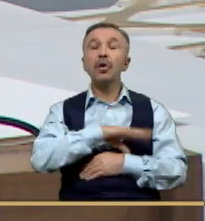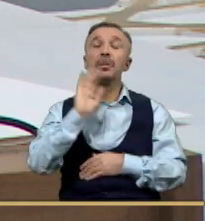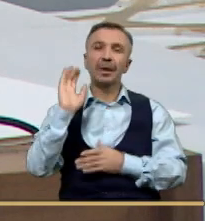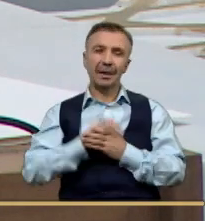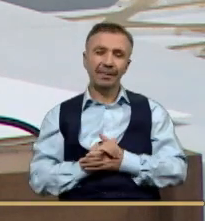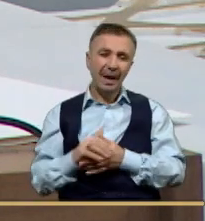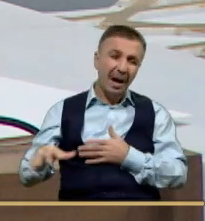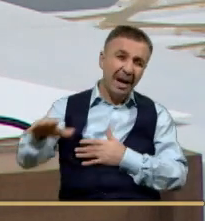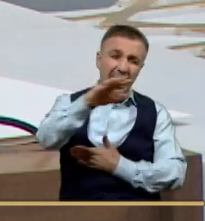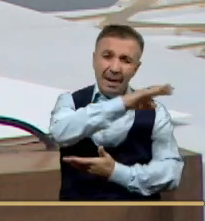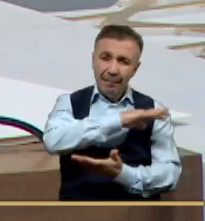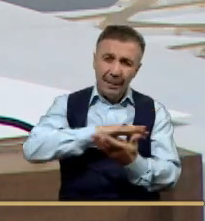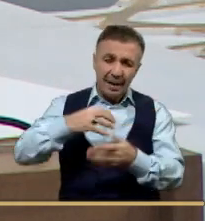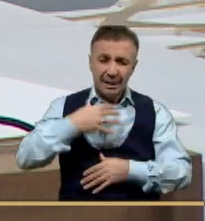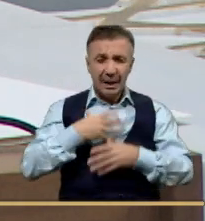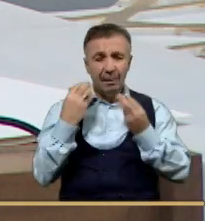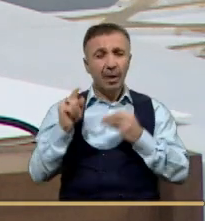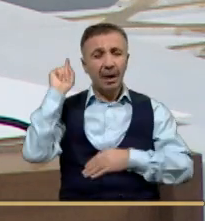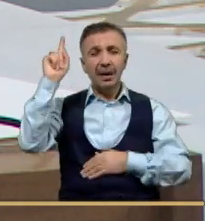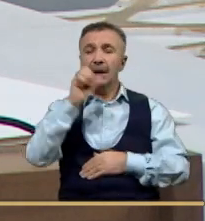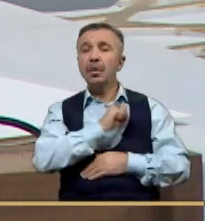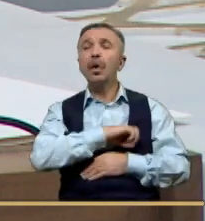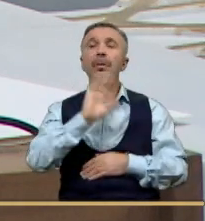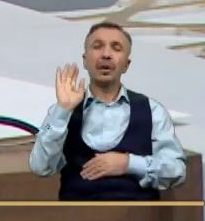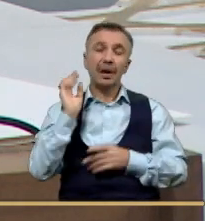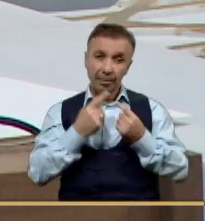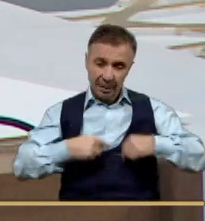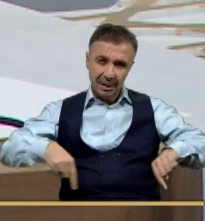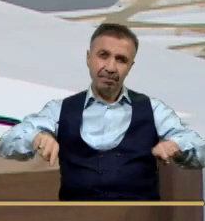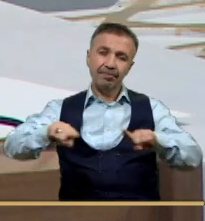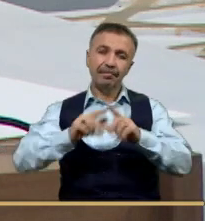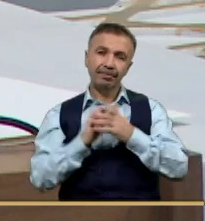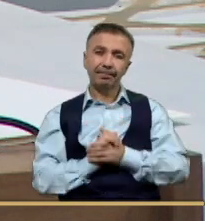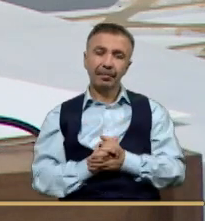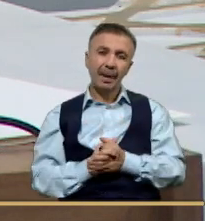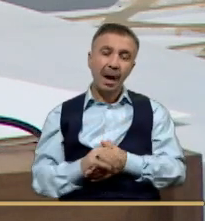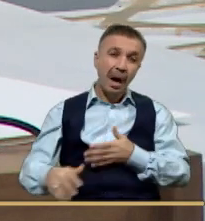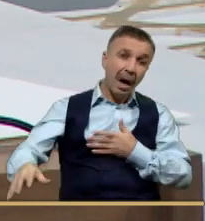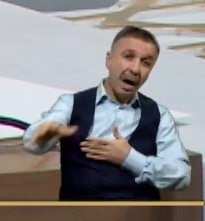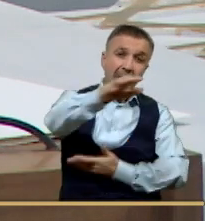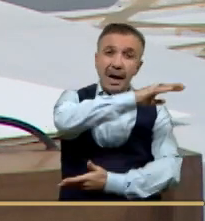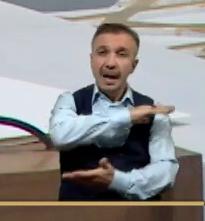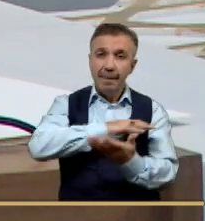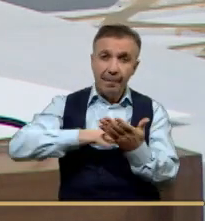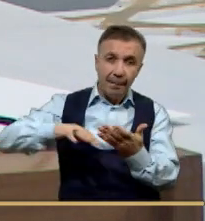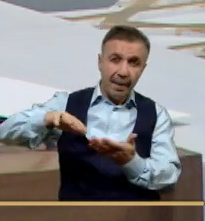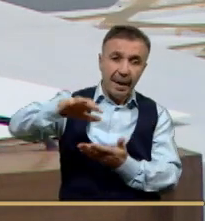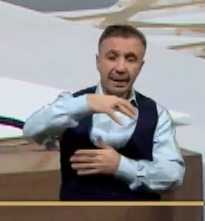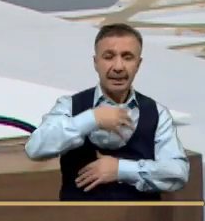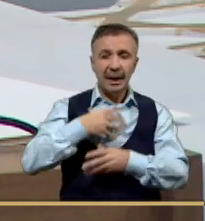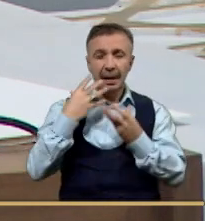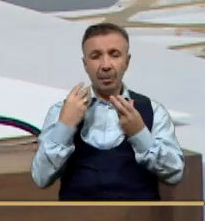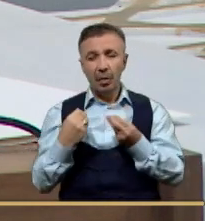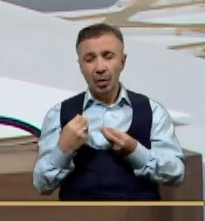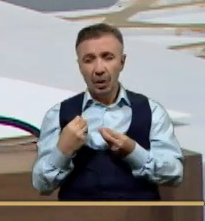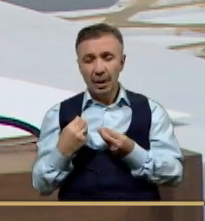Rabbi olan Allah'tan korkmuyorlar. Bizim alemlerin Rabbi olan Allah'tan korkan bir